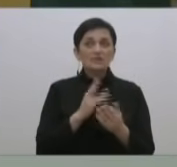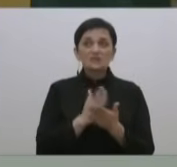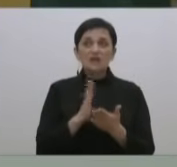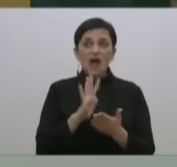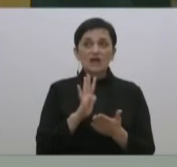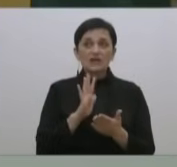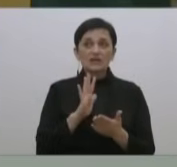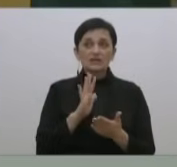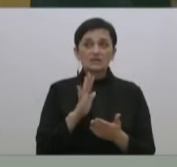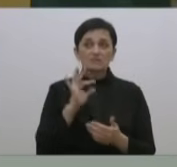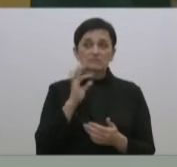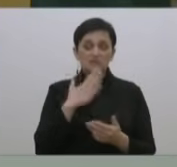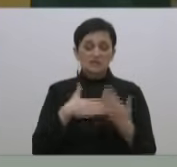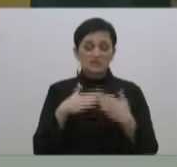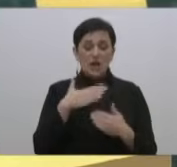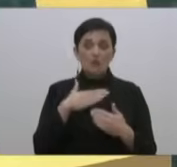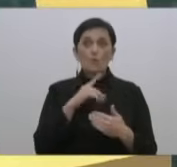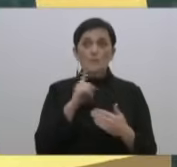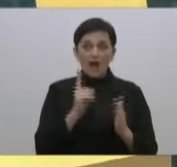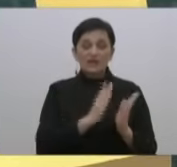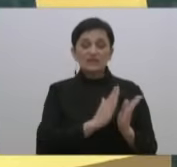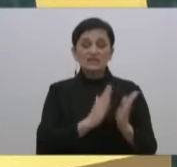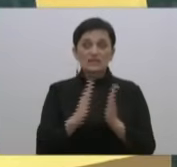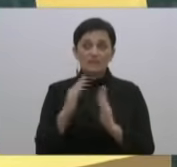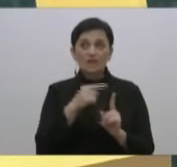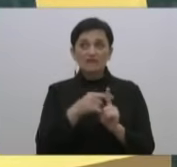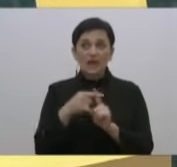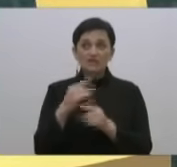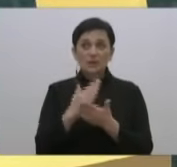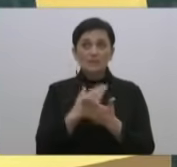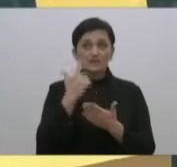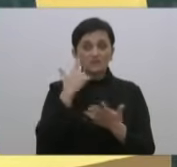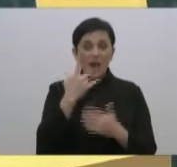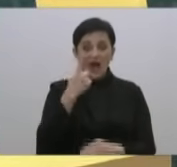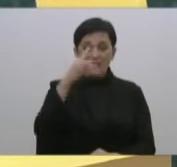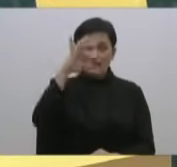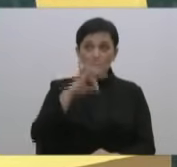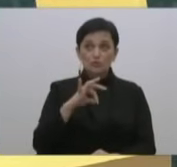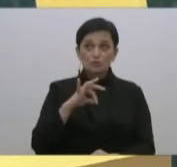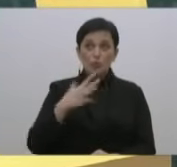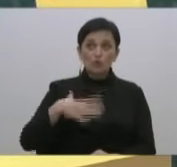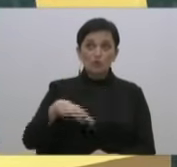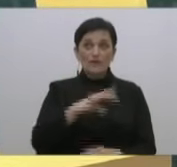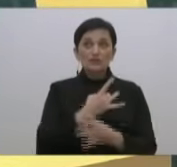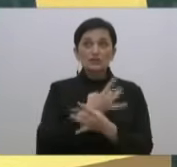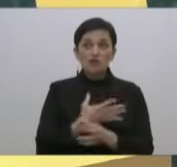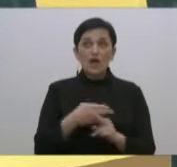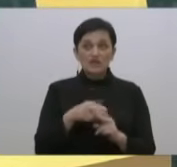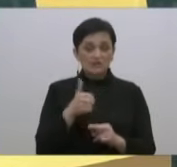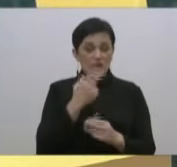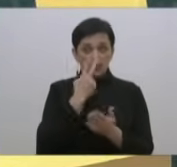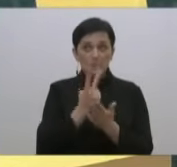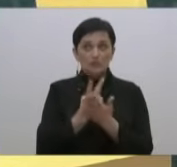არის სახარბიელო. Თუმცა დინამიკა დადებითია. ეხლა წარმოიდგინეთ 1%-ის რომ იყოს ქვეყანაში სიღარიბე, ეს ხომ